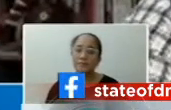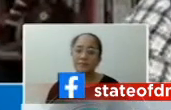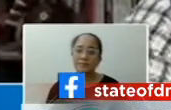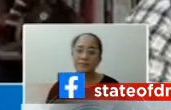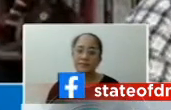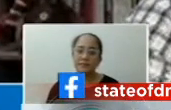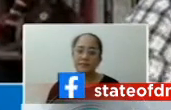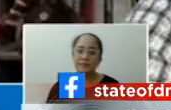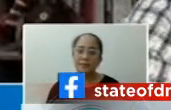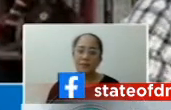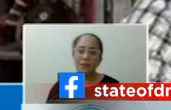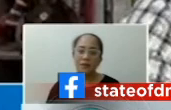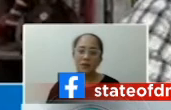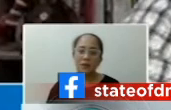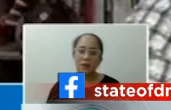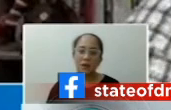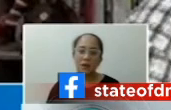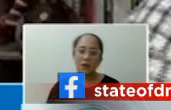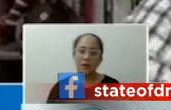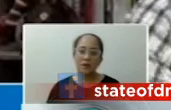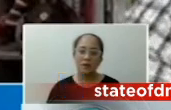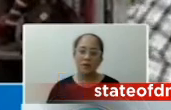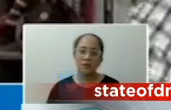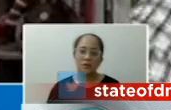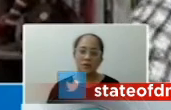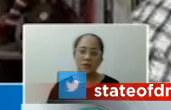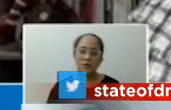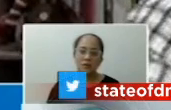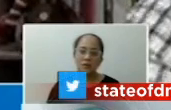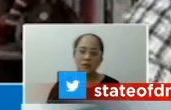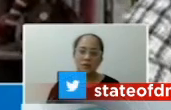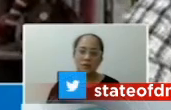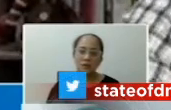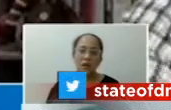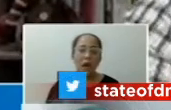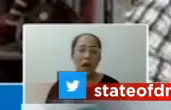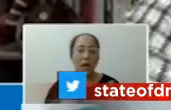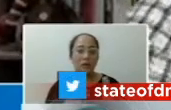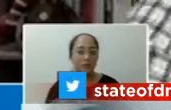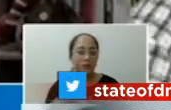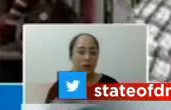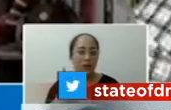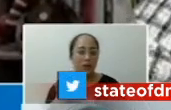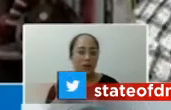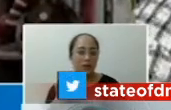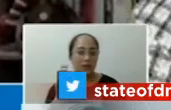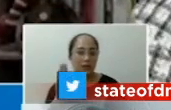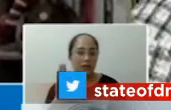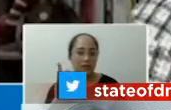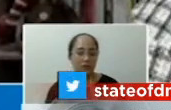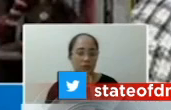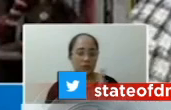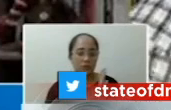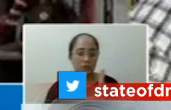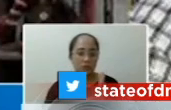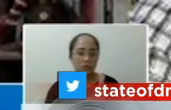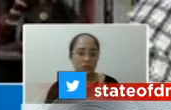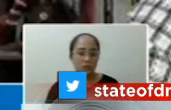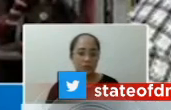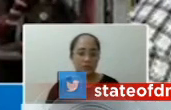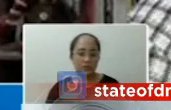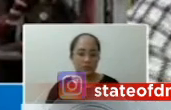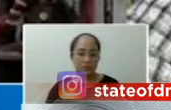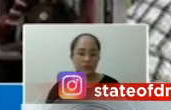government unit and of the Philippine National Police must be called so that ito pong mga ganito ay kailangan kaagad